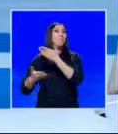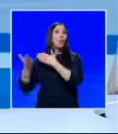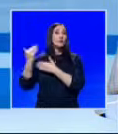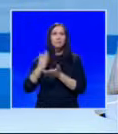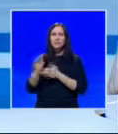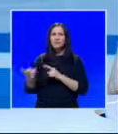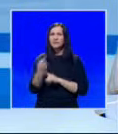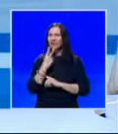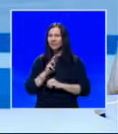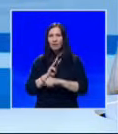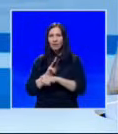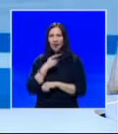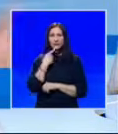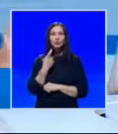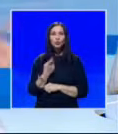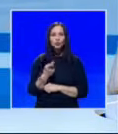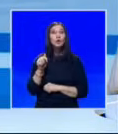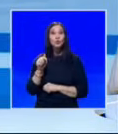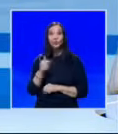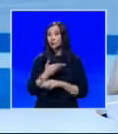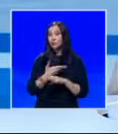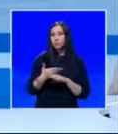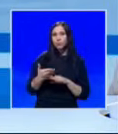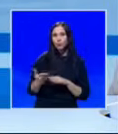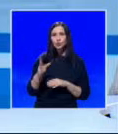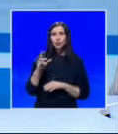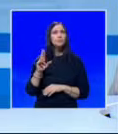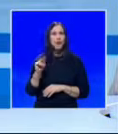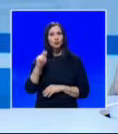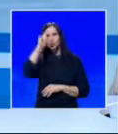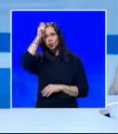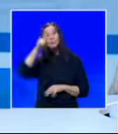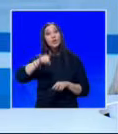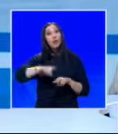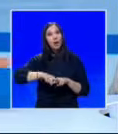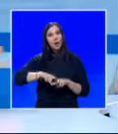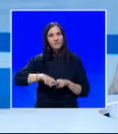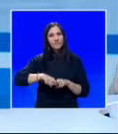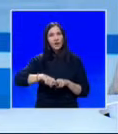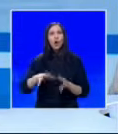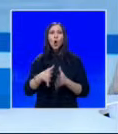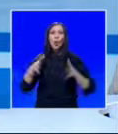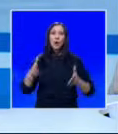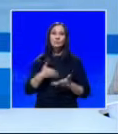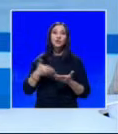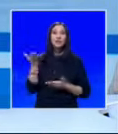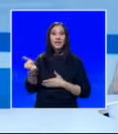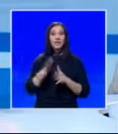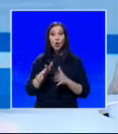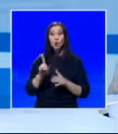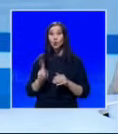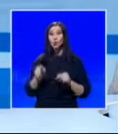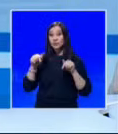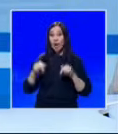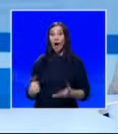през 2013 година, тук ще продължа казаното от господин Илиев, голяма част от тези хора, които